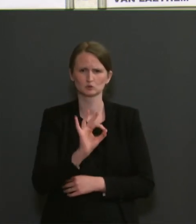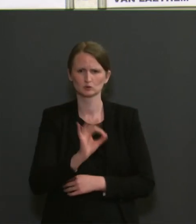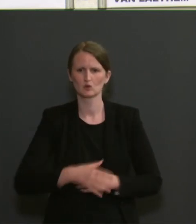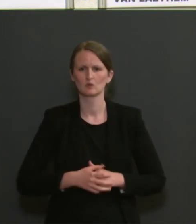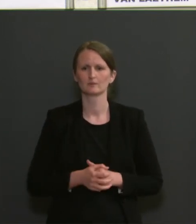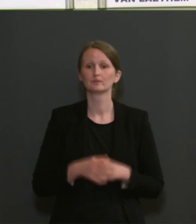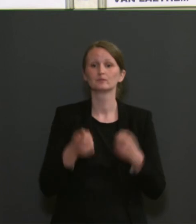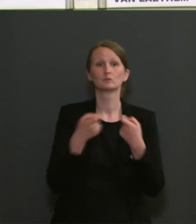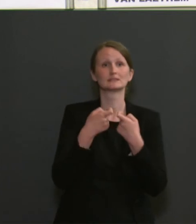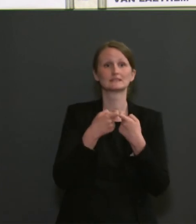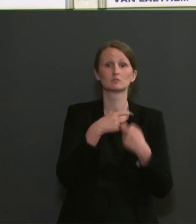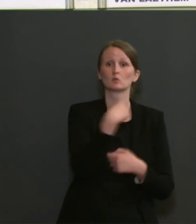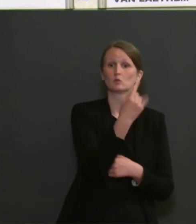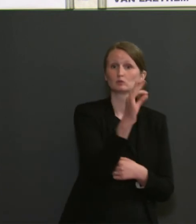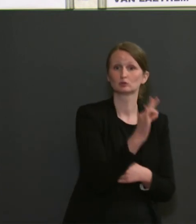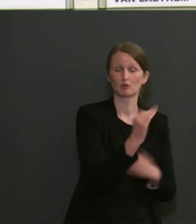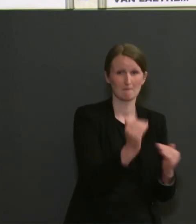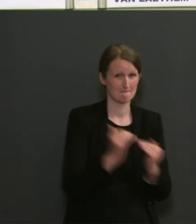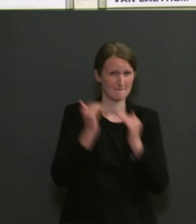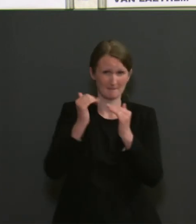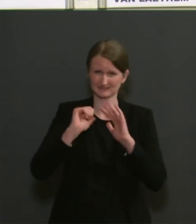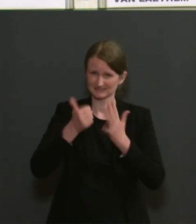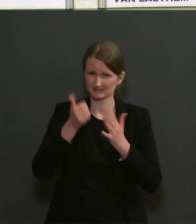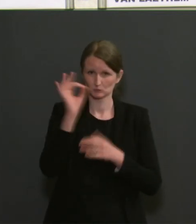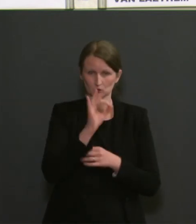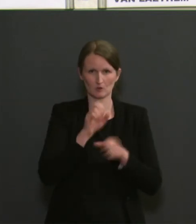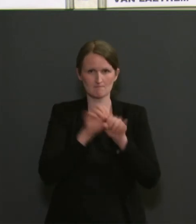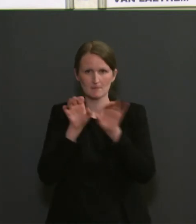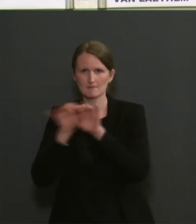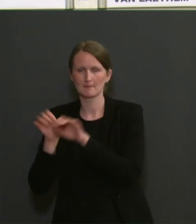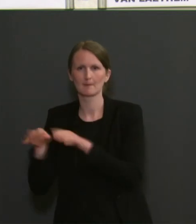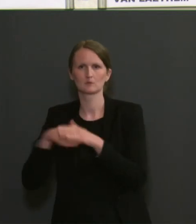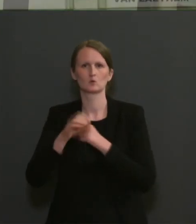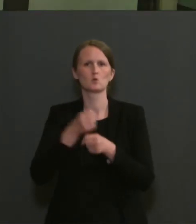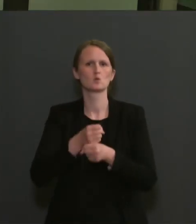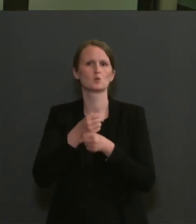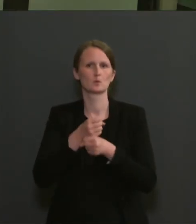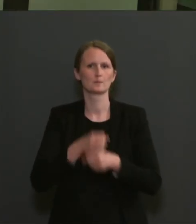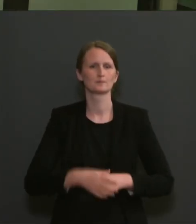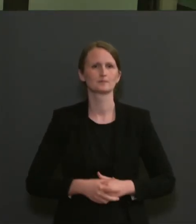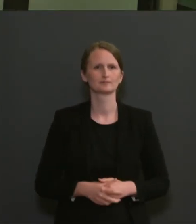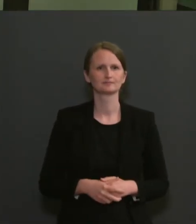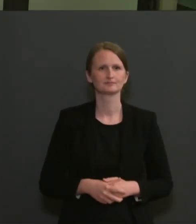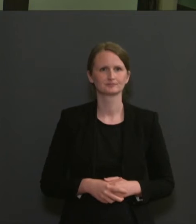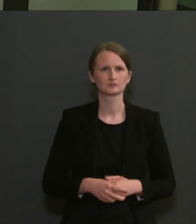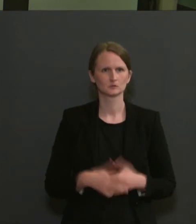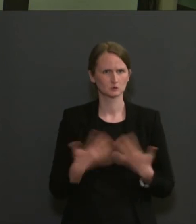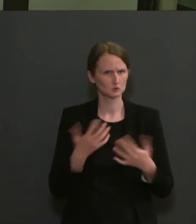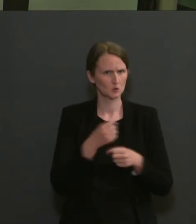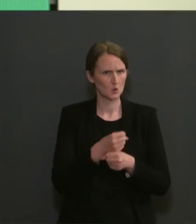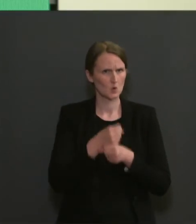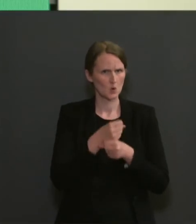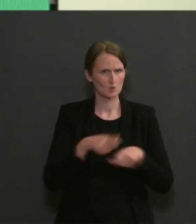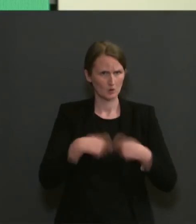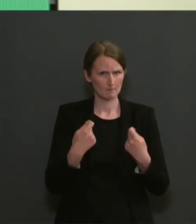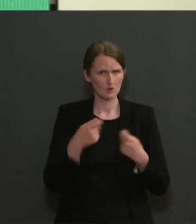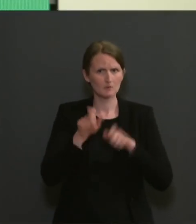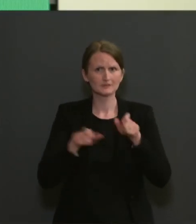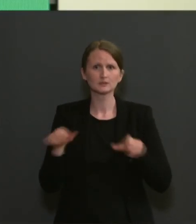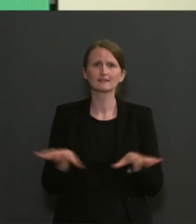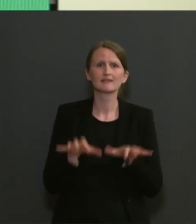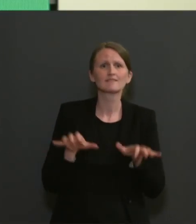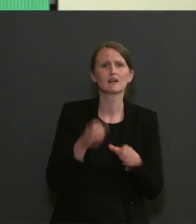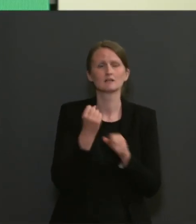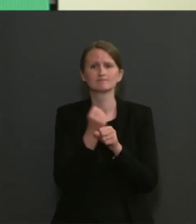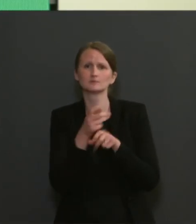Ceci met donc le personnel des maisons de repos sous pression importante, et on en est bien conscient, d'autant plus